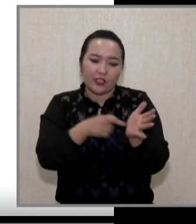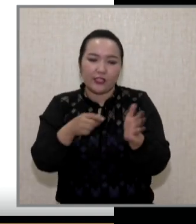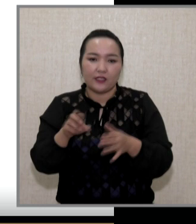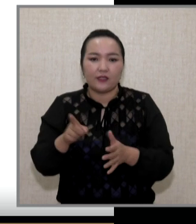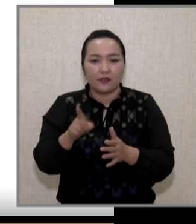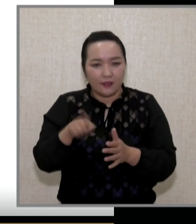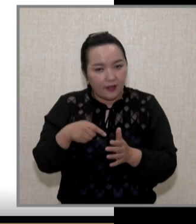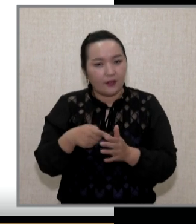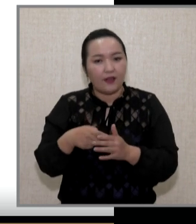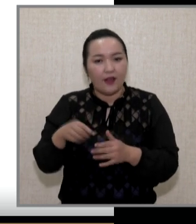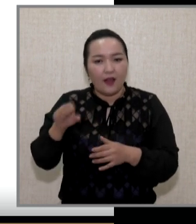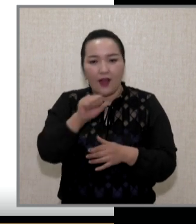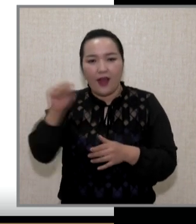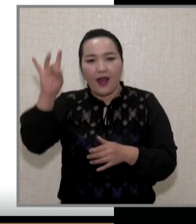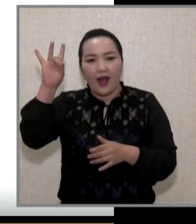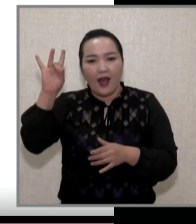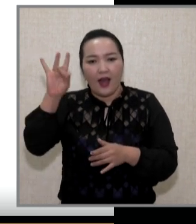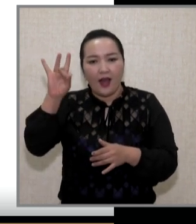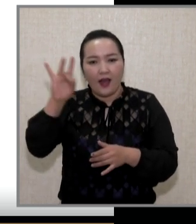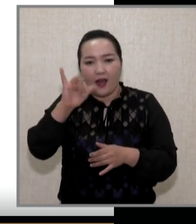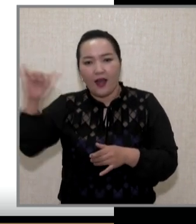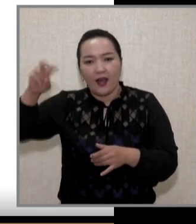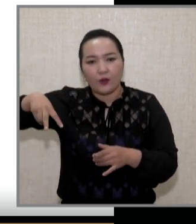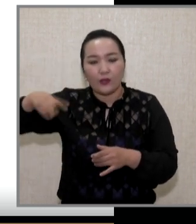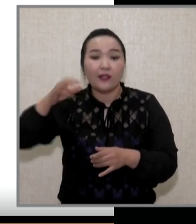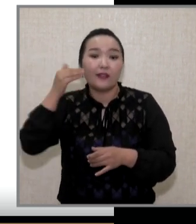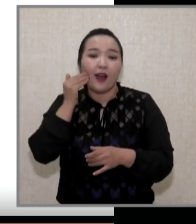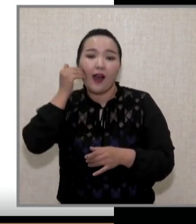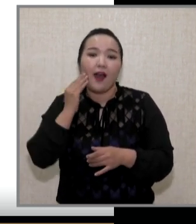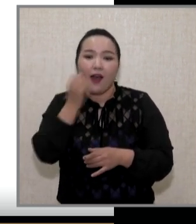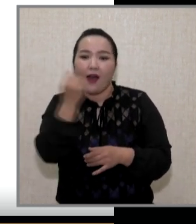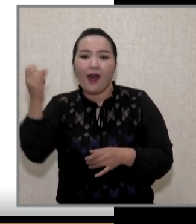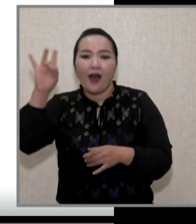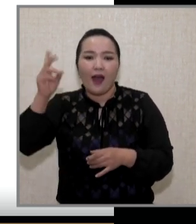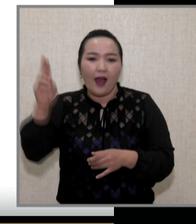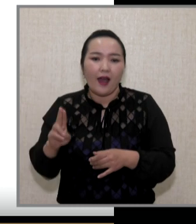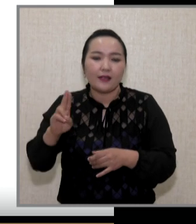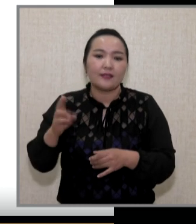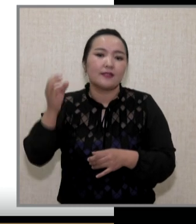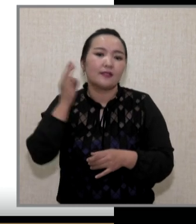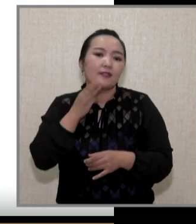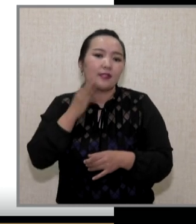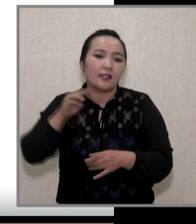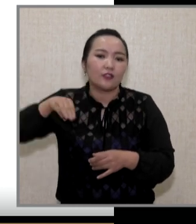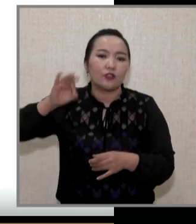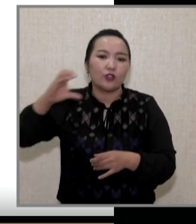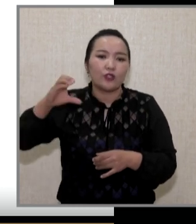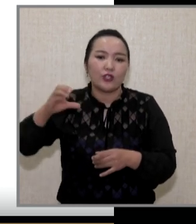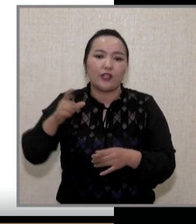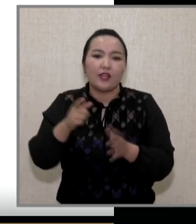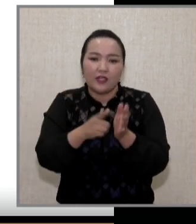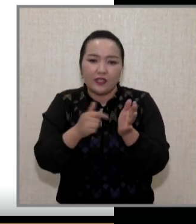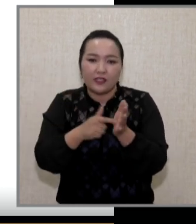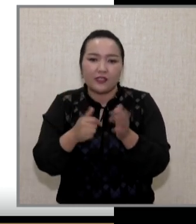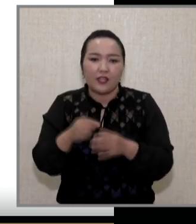нь ааруула. За дээр нь арц, шар тосоо, ээзгийгээ бас энд хэрэглэх хэрэгтэй. За дараа нь хүнсний ногоонуудаас бас сонгон сармс,